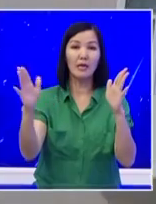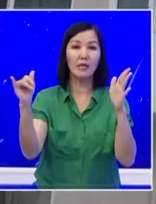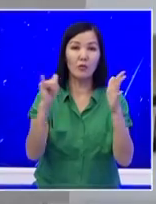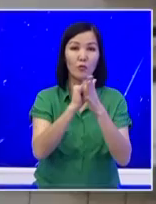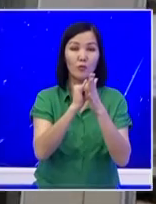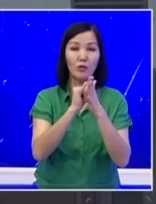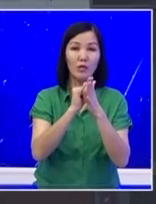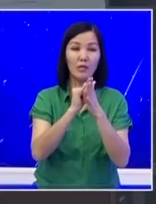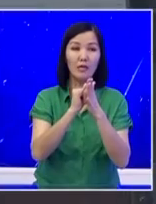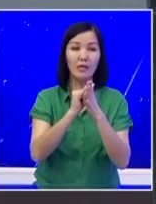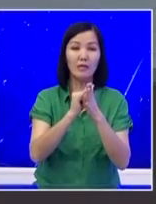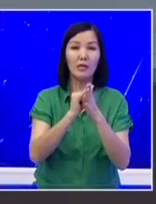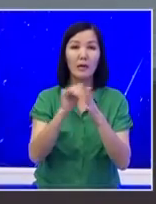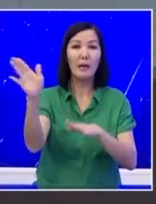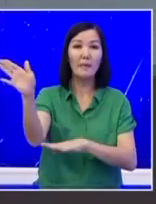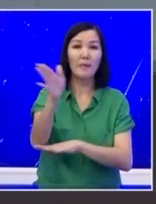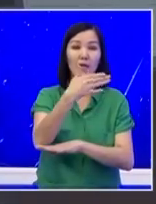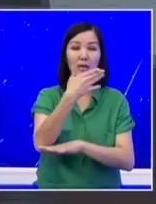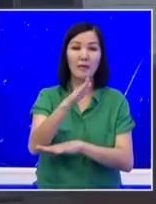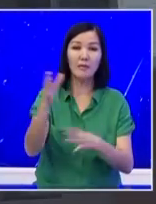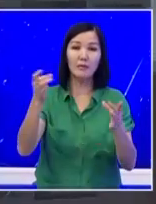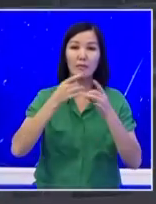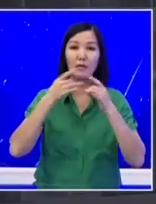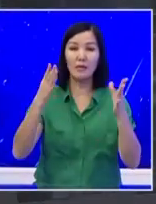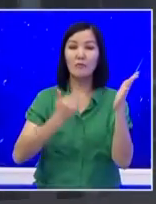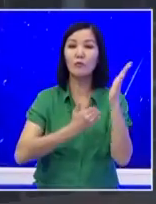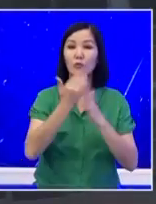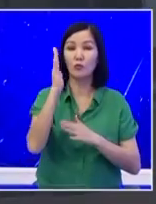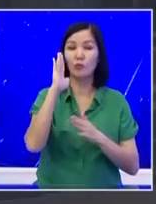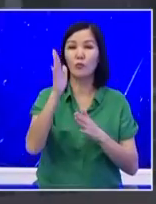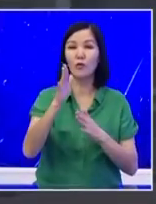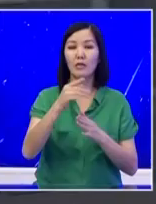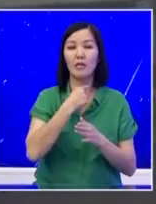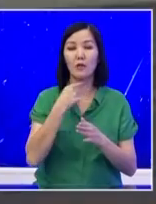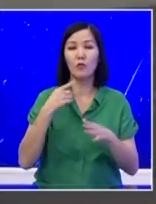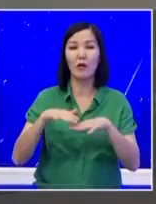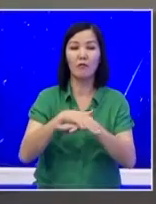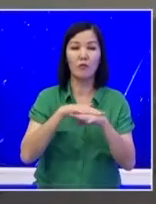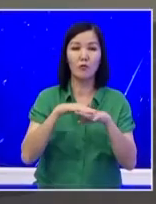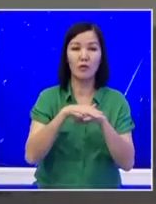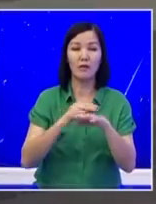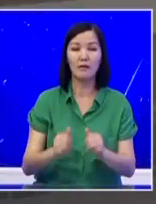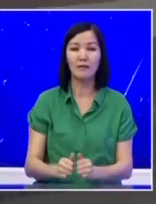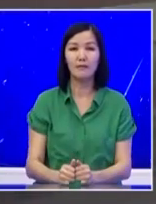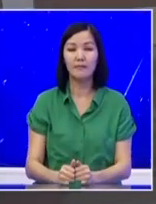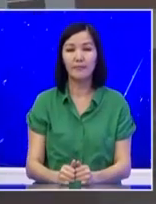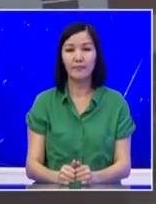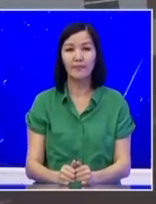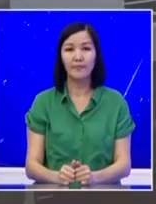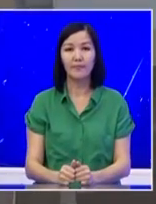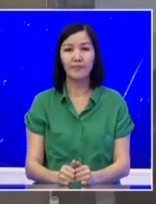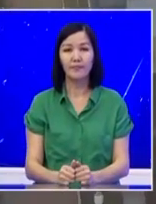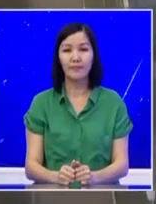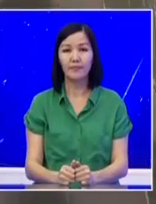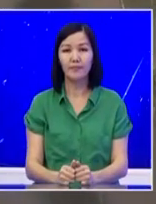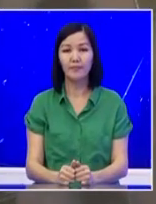де ұмытпады. Рәміземіз биікте болса, мерейіміз де үстем болады дейді талдықорғандық тұрғындар. Меруерт Қыдырбайқызы, Айнұр Мейірханова,